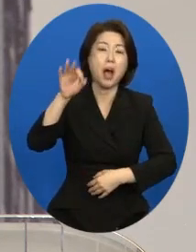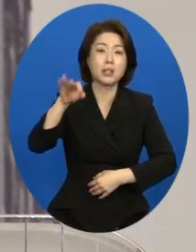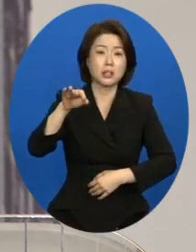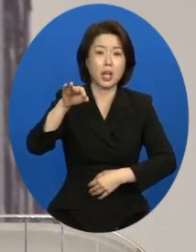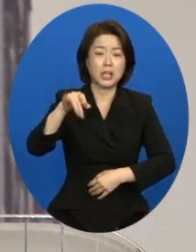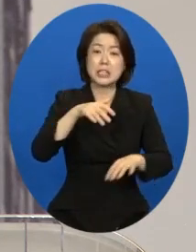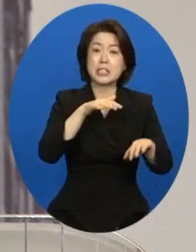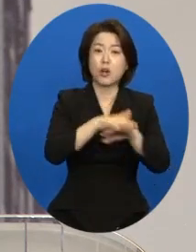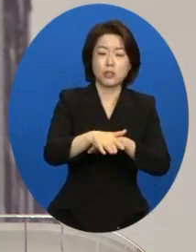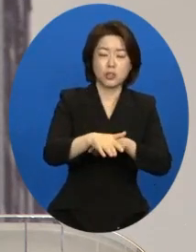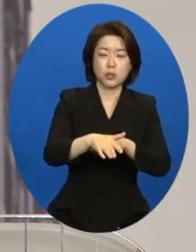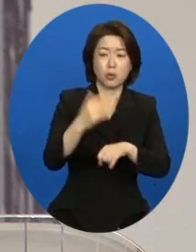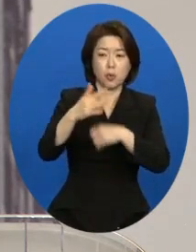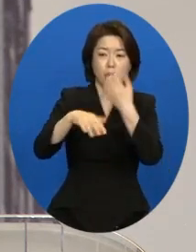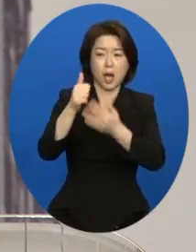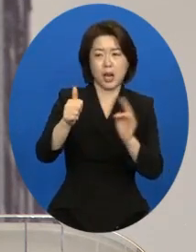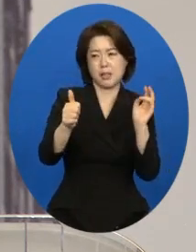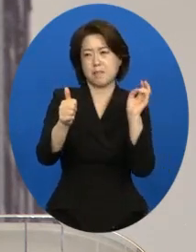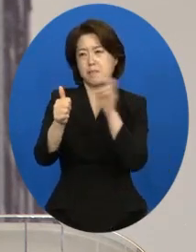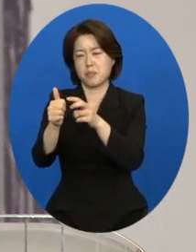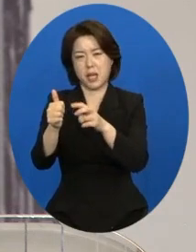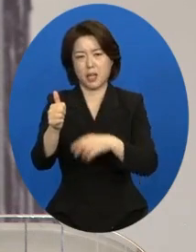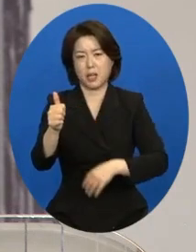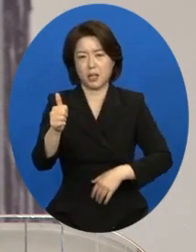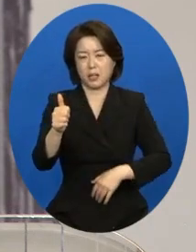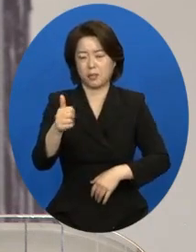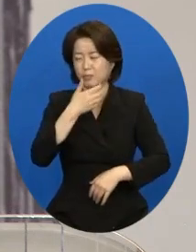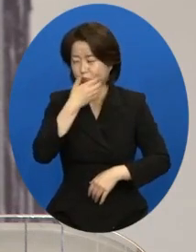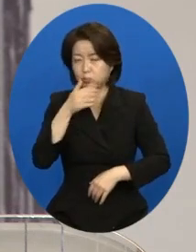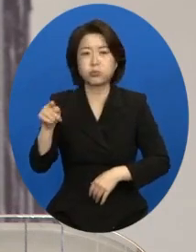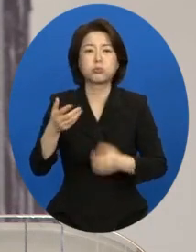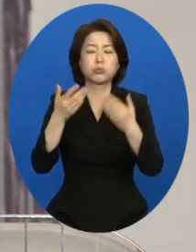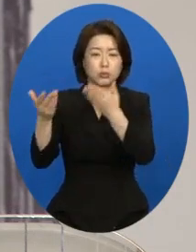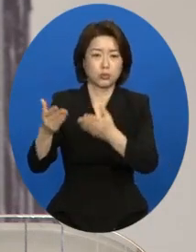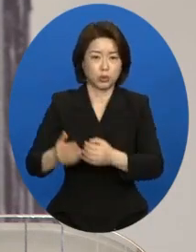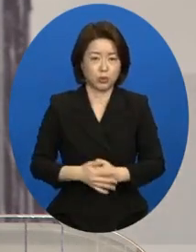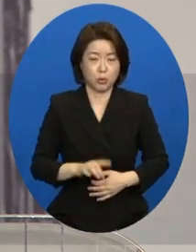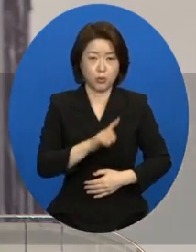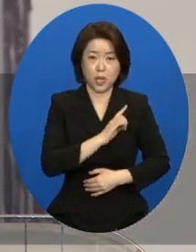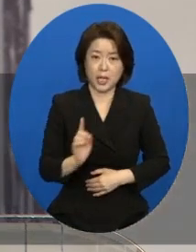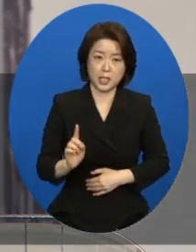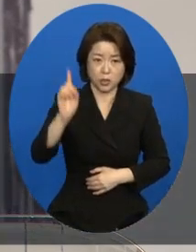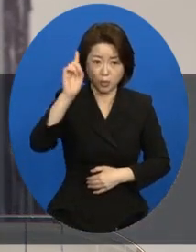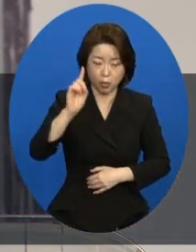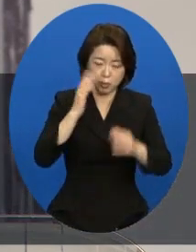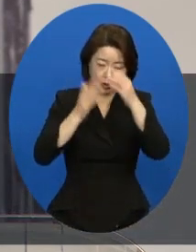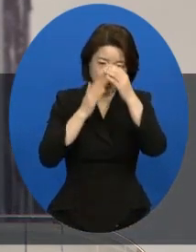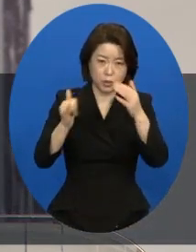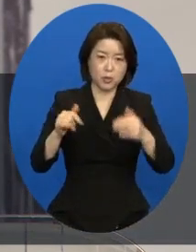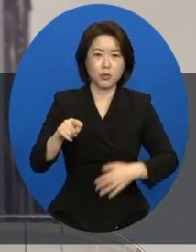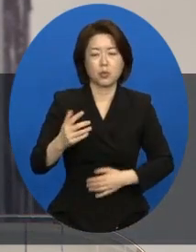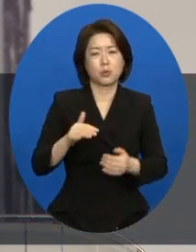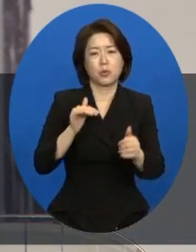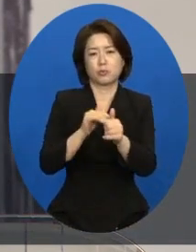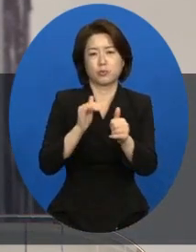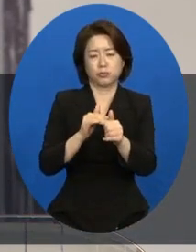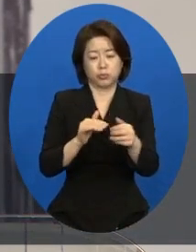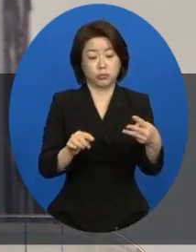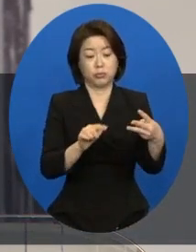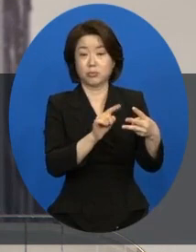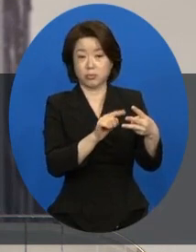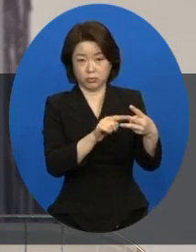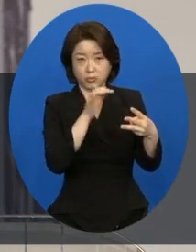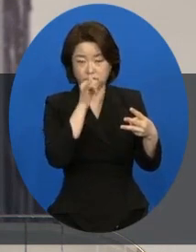이런 식으로 하나님을 모독하는 말을 한다는 거예요. 두 번째, 가장 높으신 분의 성도들을 괴롭힙니다. 교회 역사상